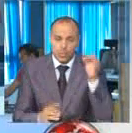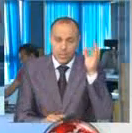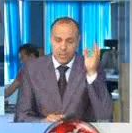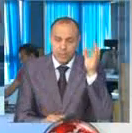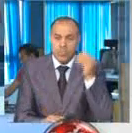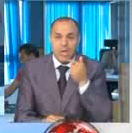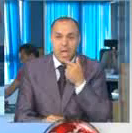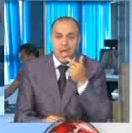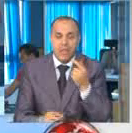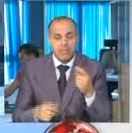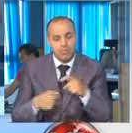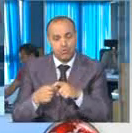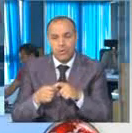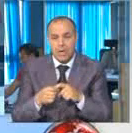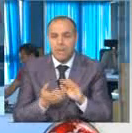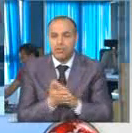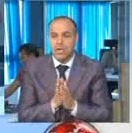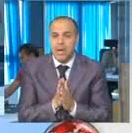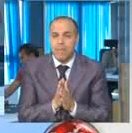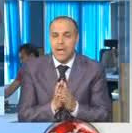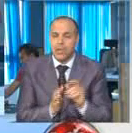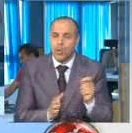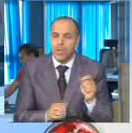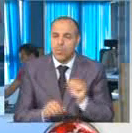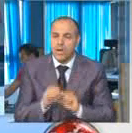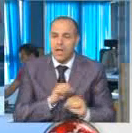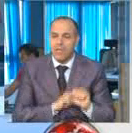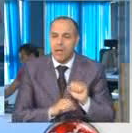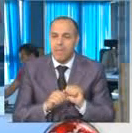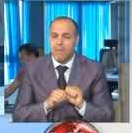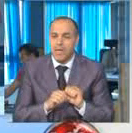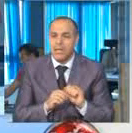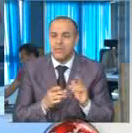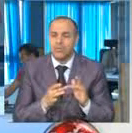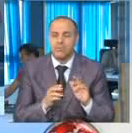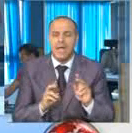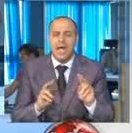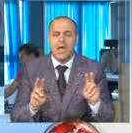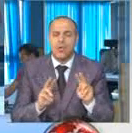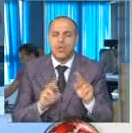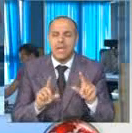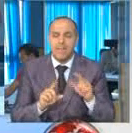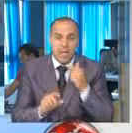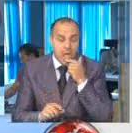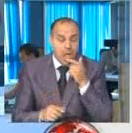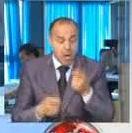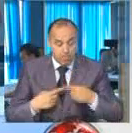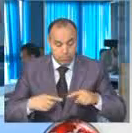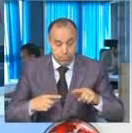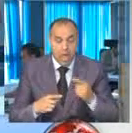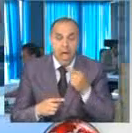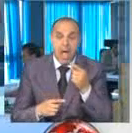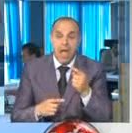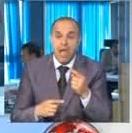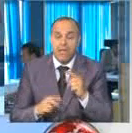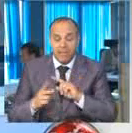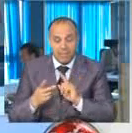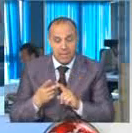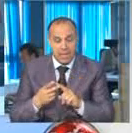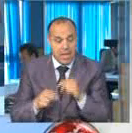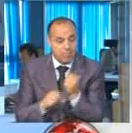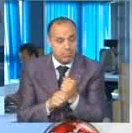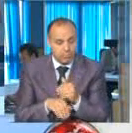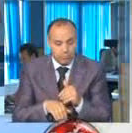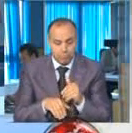التونسيين بالاشتراك مع جمعية نوات ومنظمة أنتر نيوز الإعلامية، ورشة تناولت في ثاني يوم من